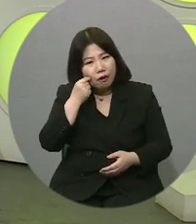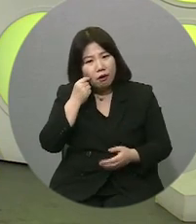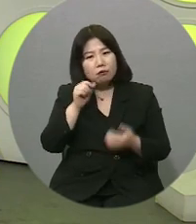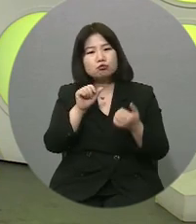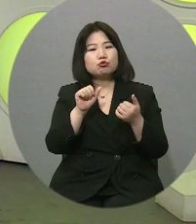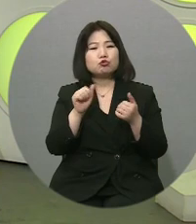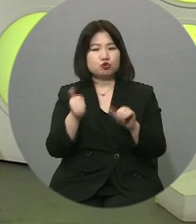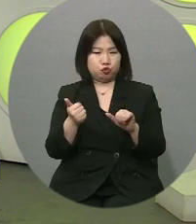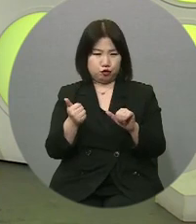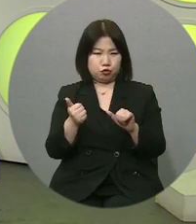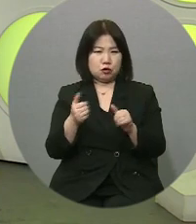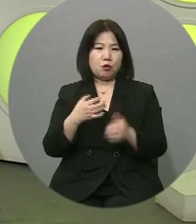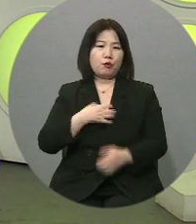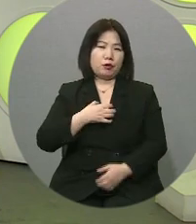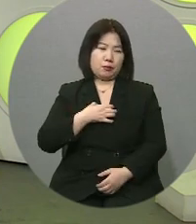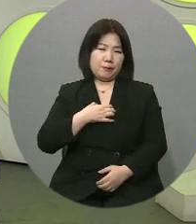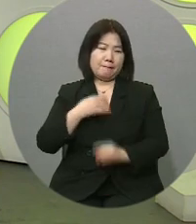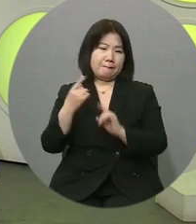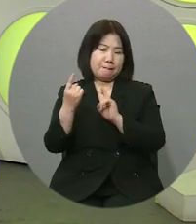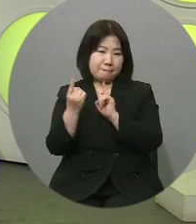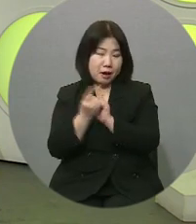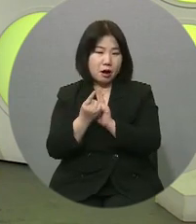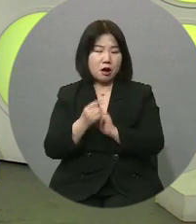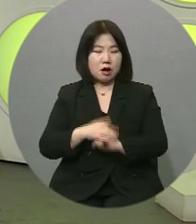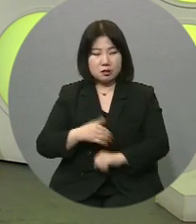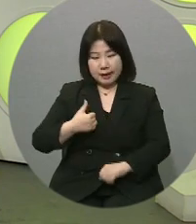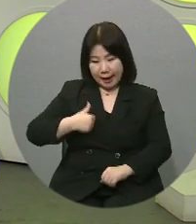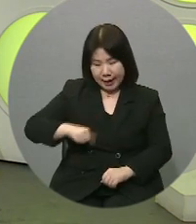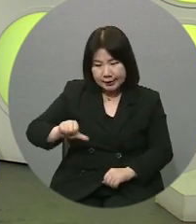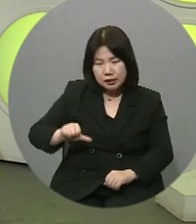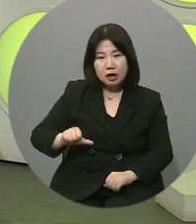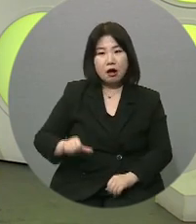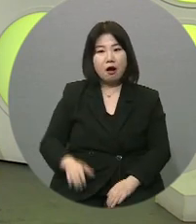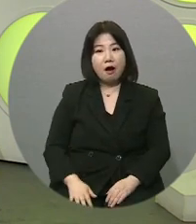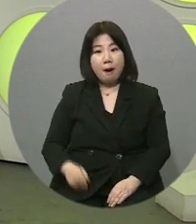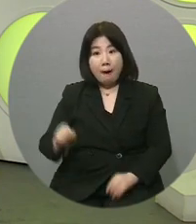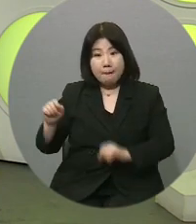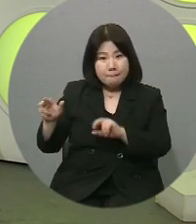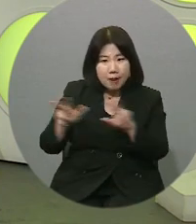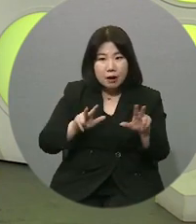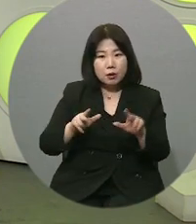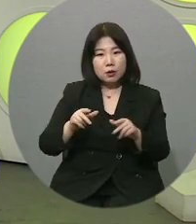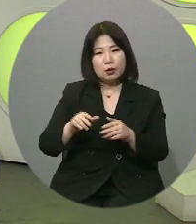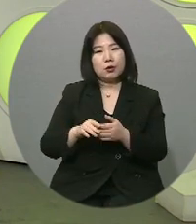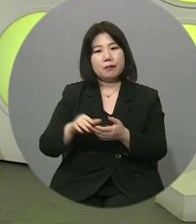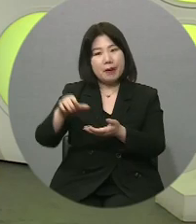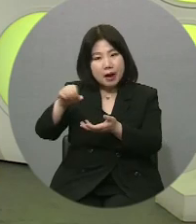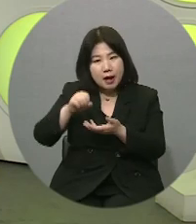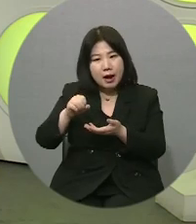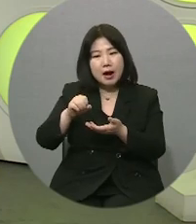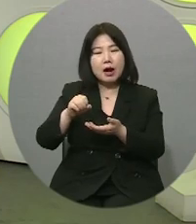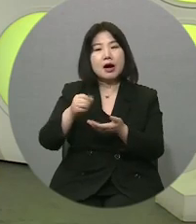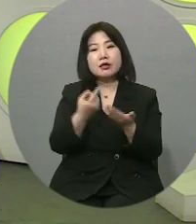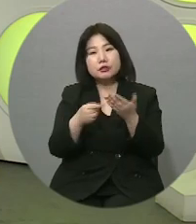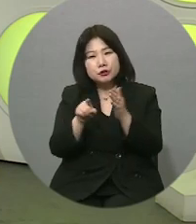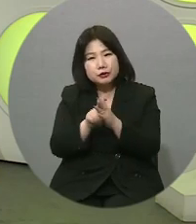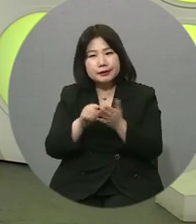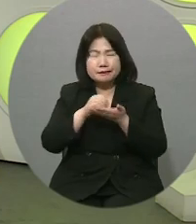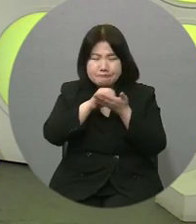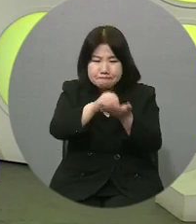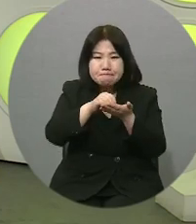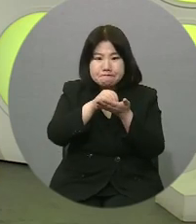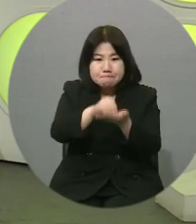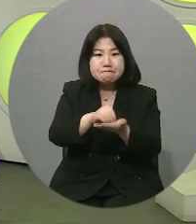수 있는 상황에 놓이게 되자 아들은 주저하지 않고 곧바로 간이식을 위한 기증에 자청을